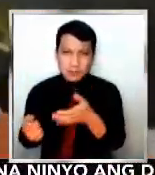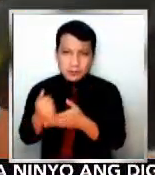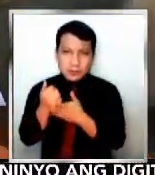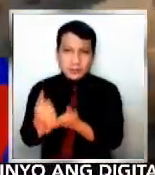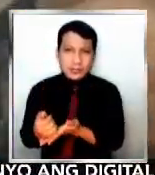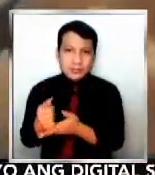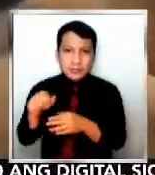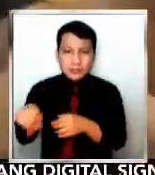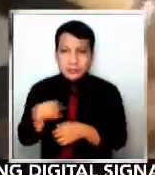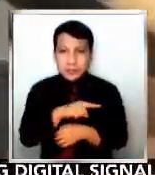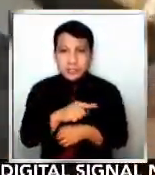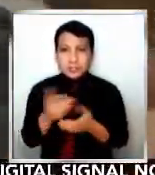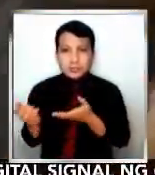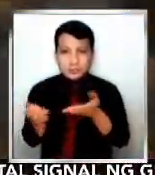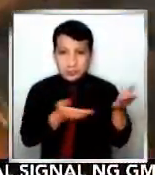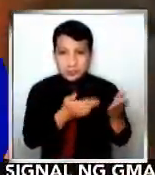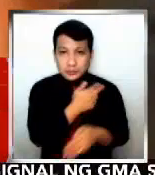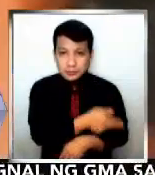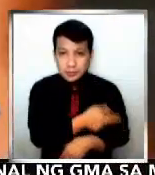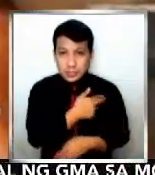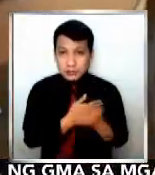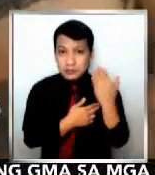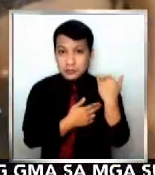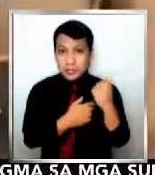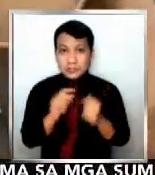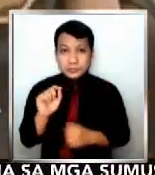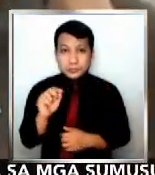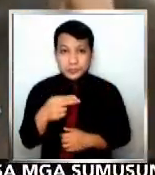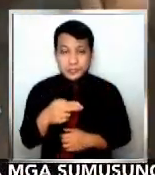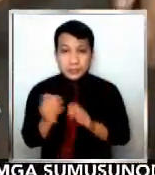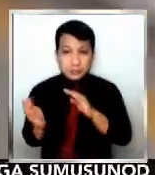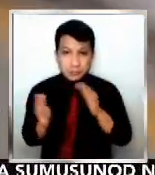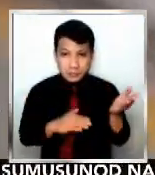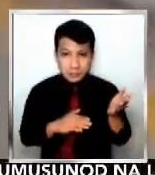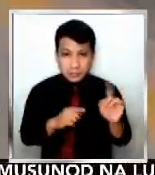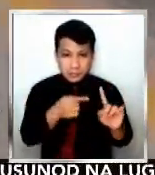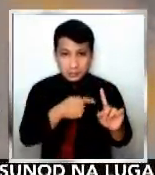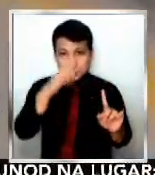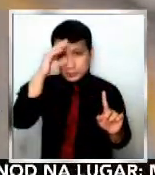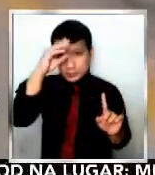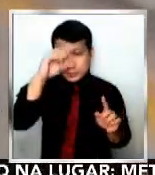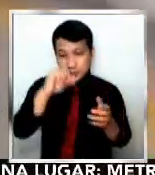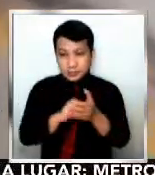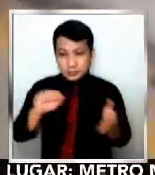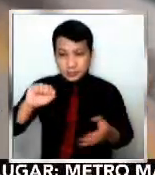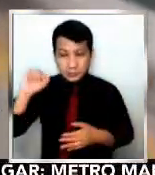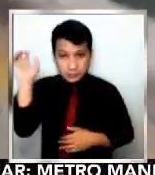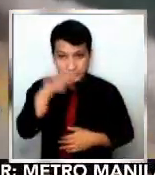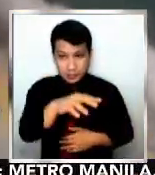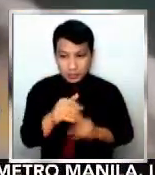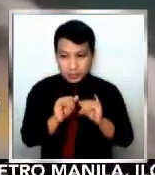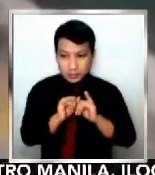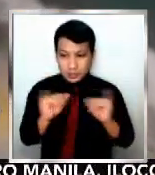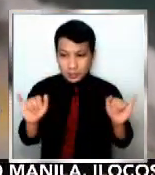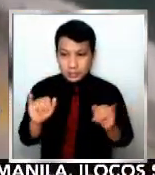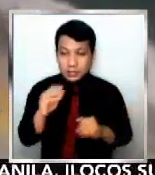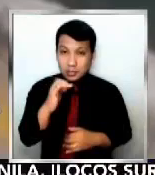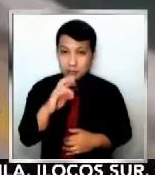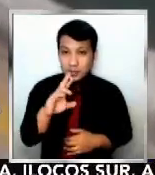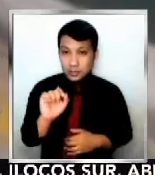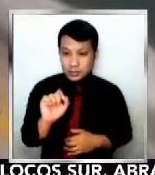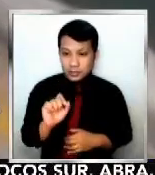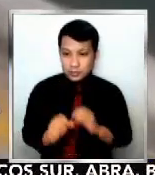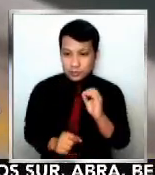sa ospital. Dito Huwebes, patay naman ang isang lalaking ng bato ng bus sa EDSA carousel sa pagitan ng MRT Santolan at Ortigas